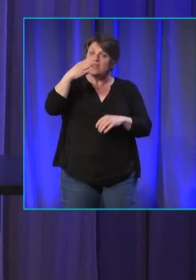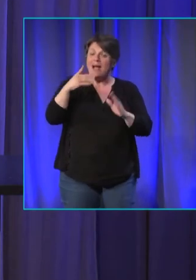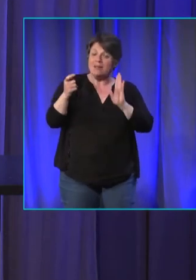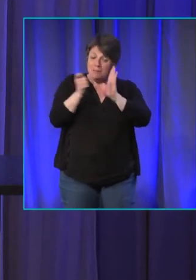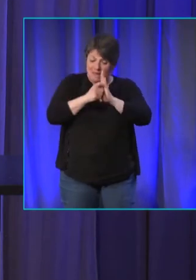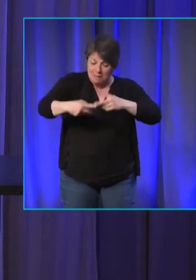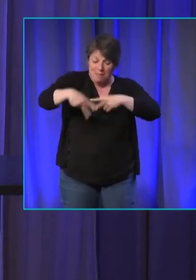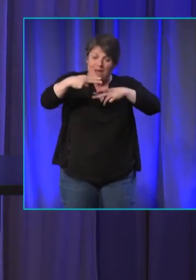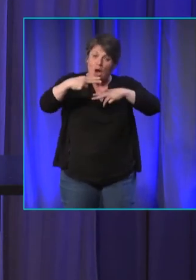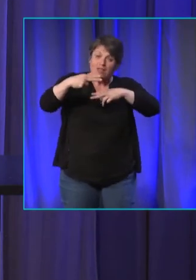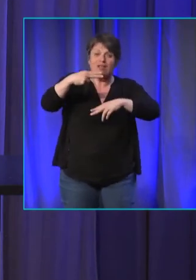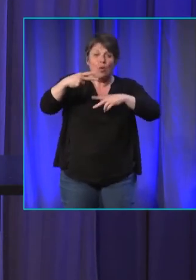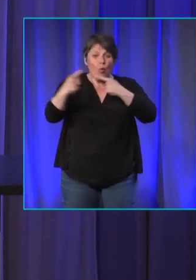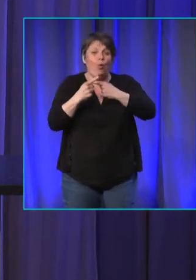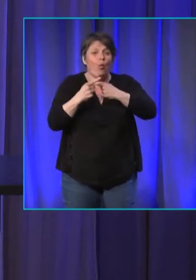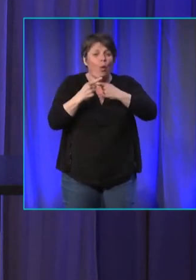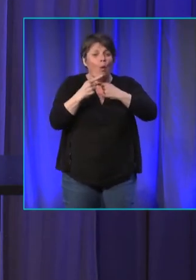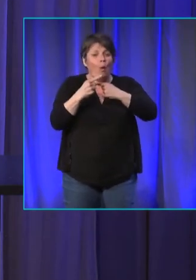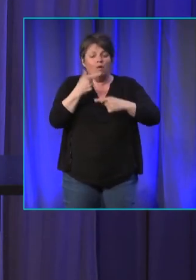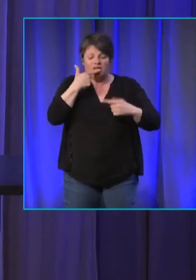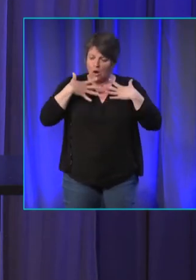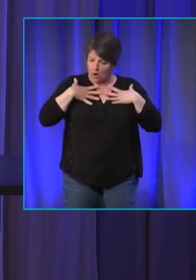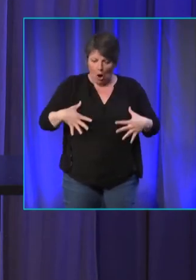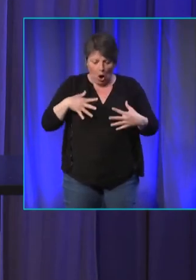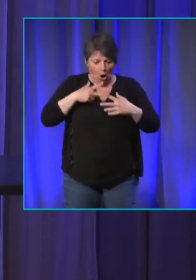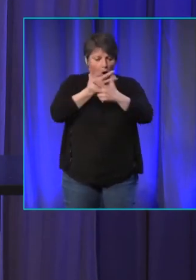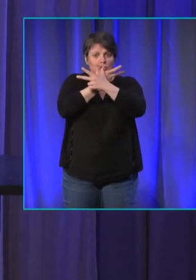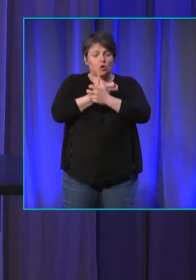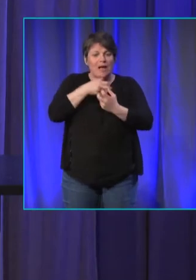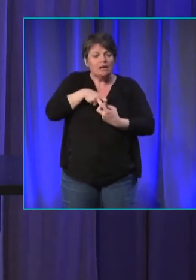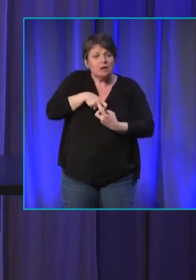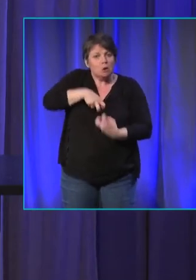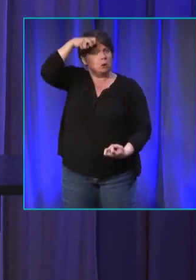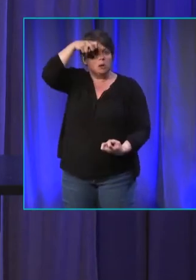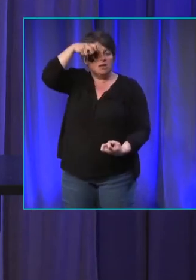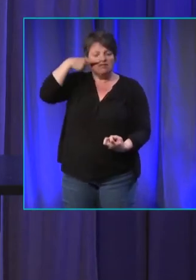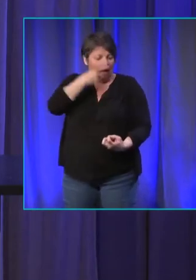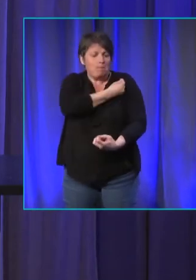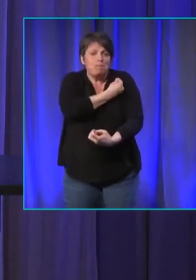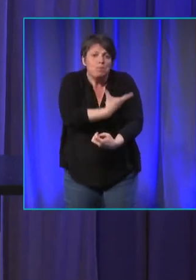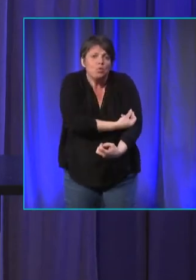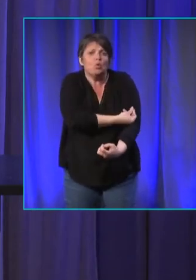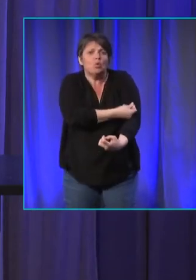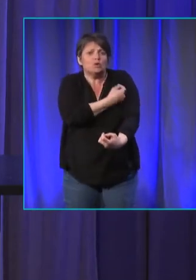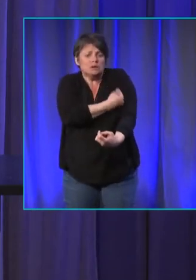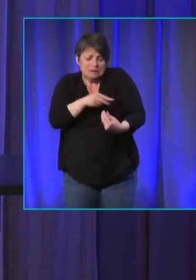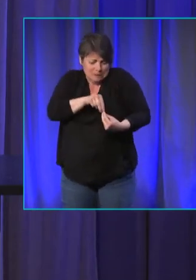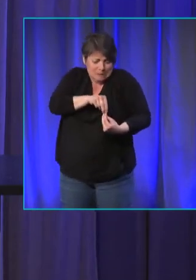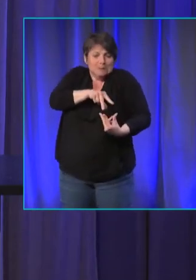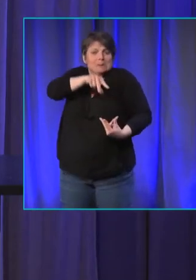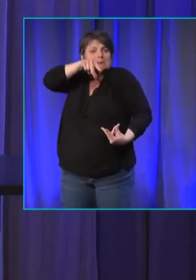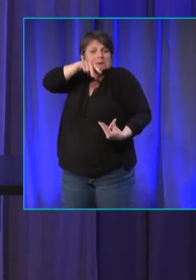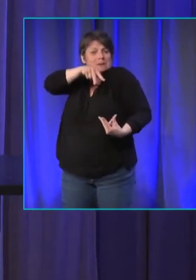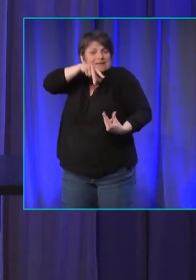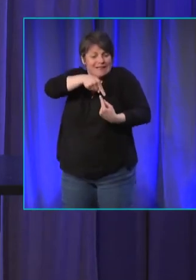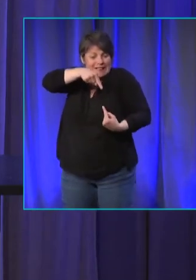squelette s'allonge très vite, ben c'est un système musculaire, un système tendineux ou un système musculo-tendineux qui va se mettre en